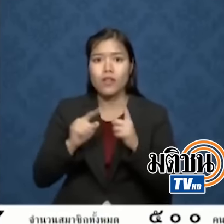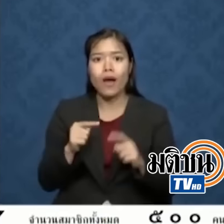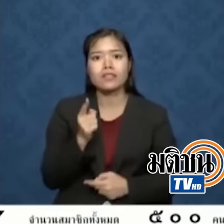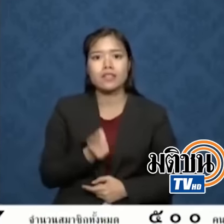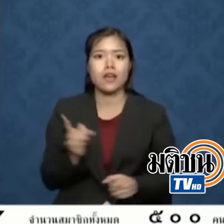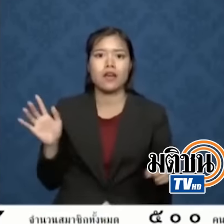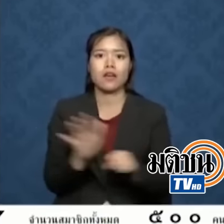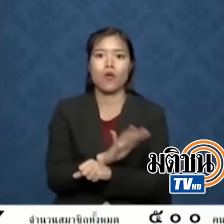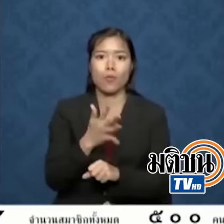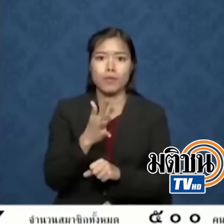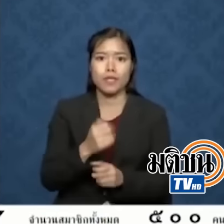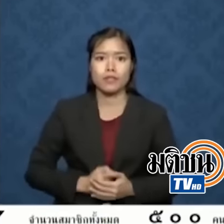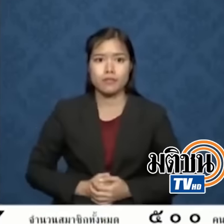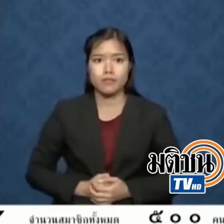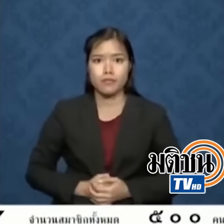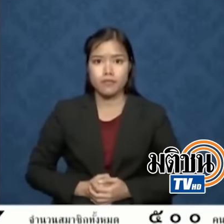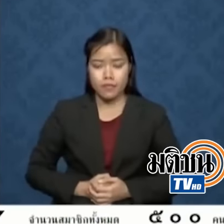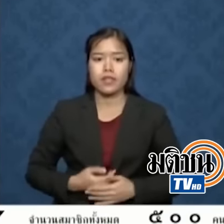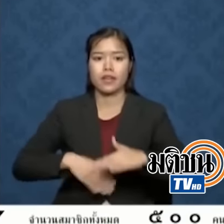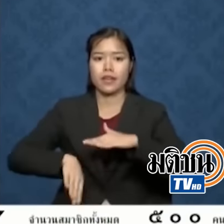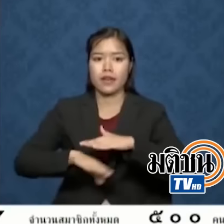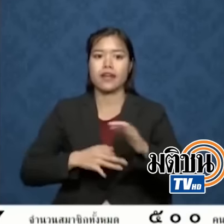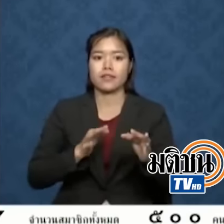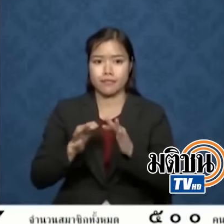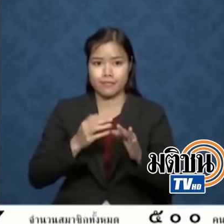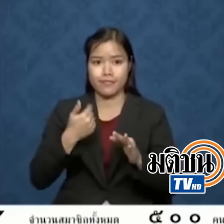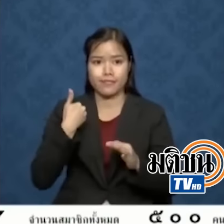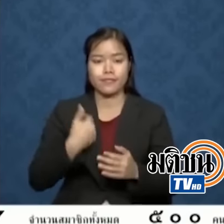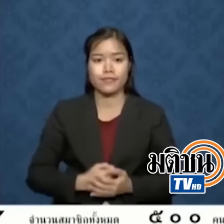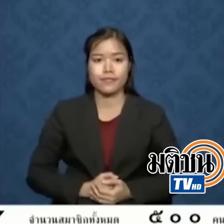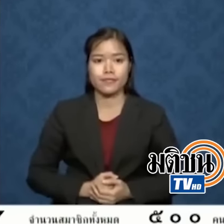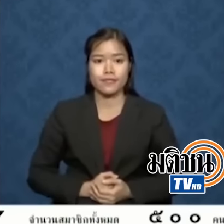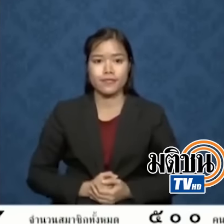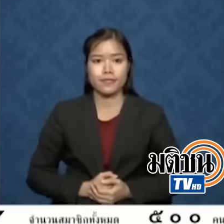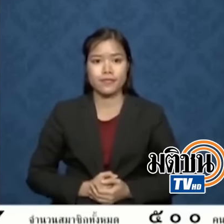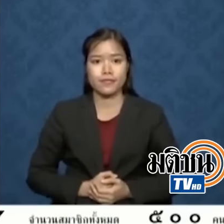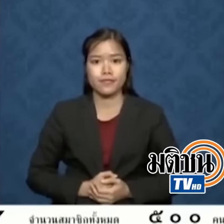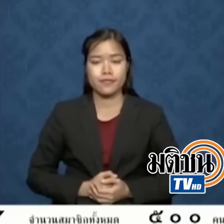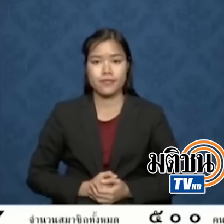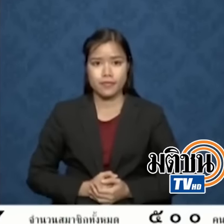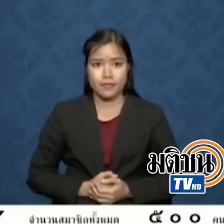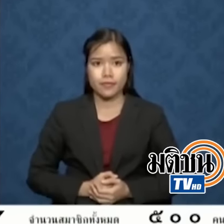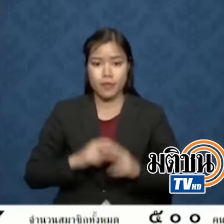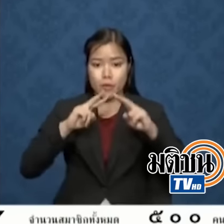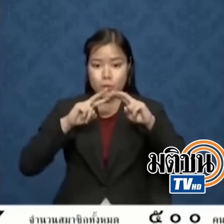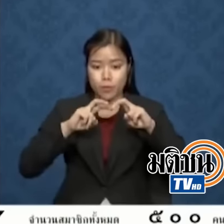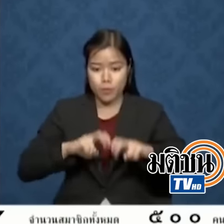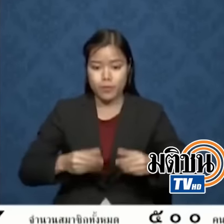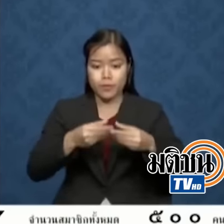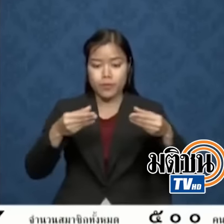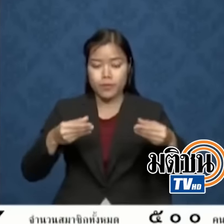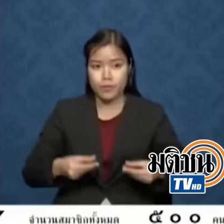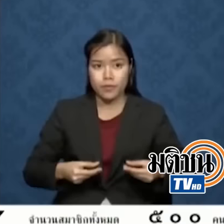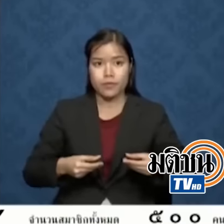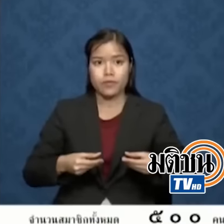บสิ่งที่ไม่ครบผมมีหลักฐานมาชี้แจงครับอ้างอิงจากงานวิจัยของ KKP Research ศูนย์วิจัย